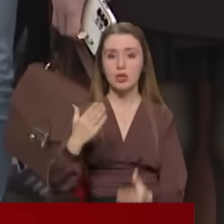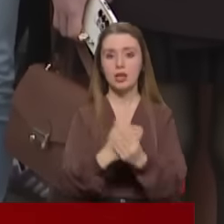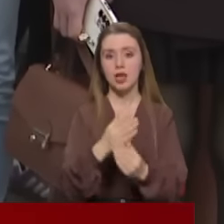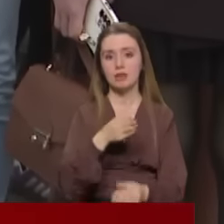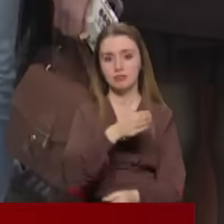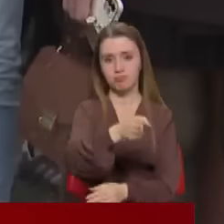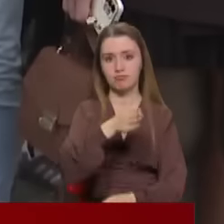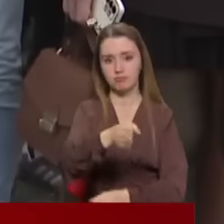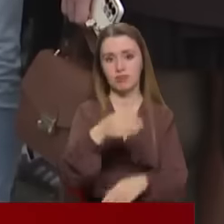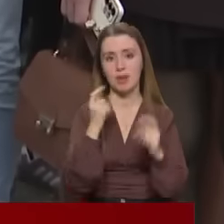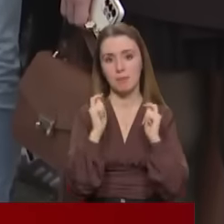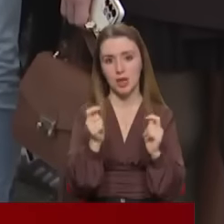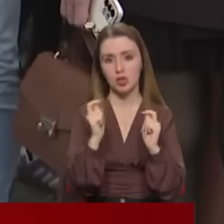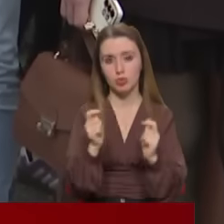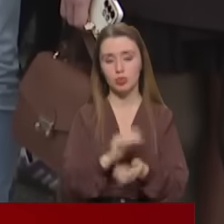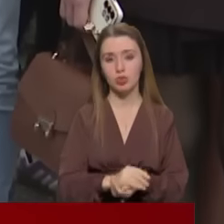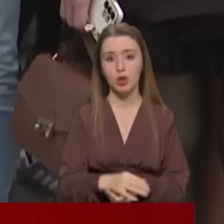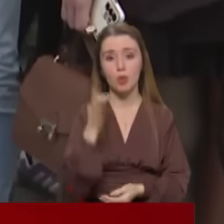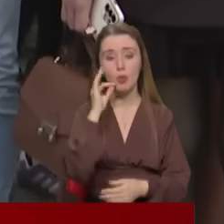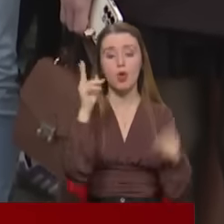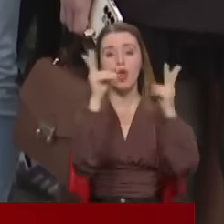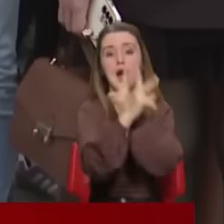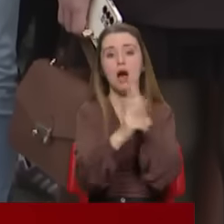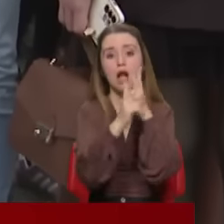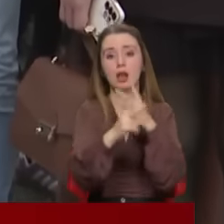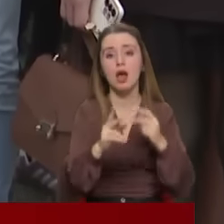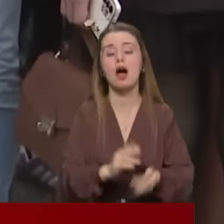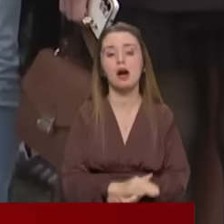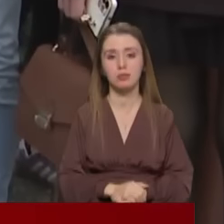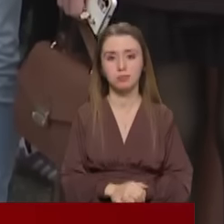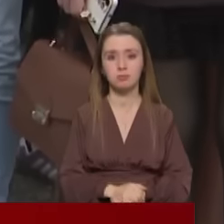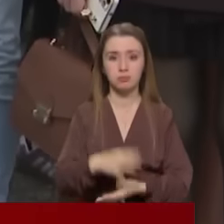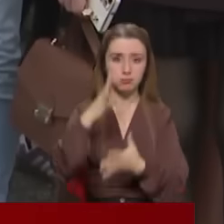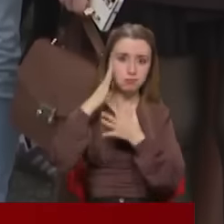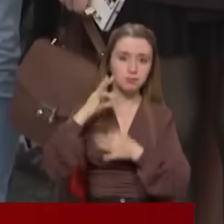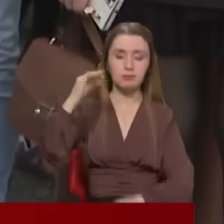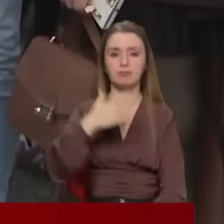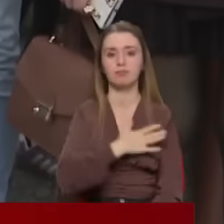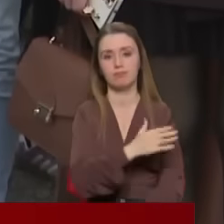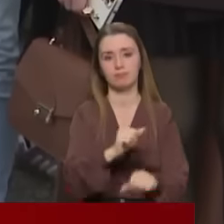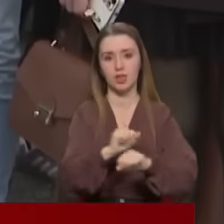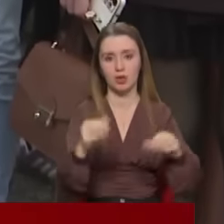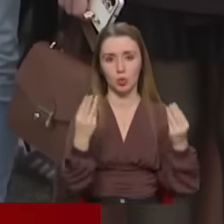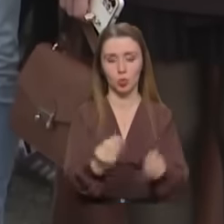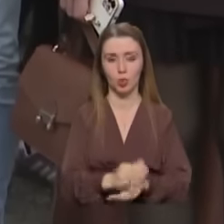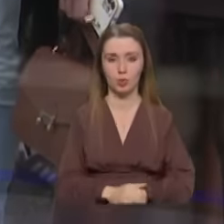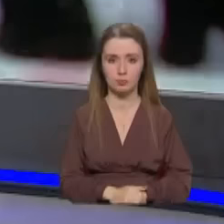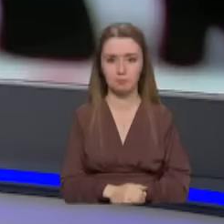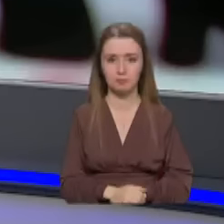gitmek zorunda kalıyorum. Bunları hayal etmezdim. Böyle insanın dediğim gibi gururunu ayaklar altına alıyorlar.